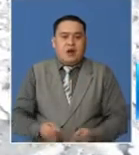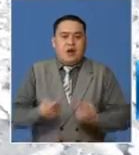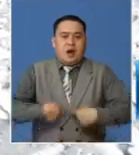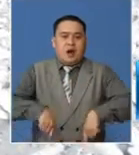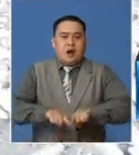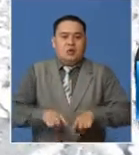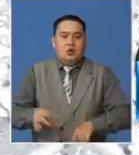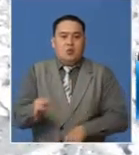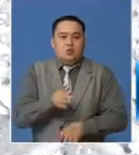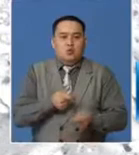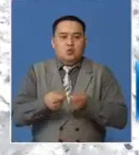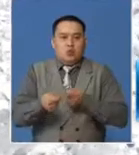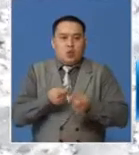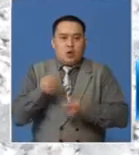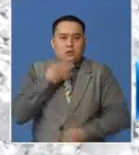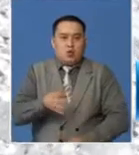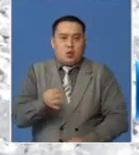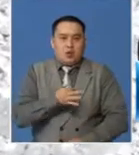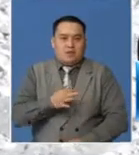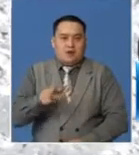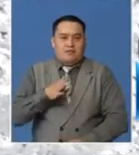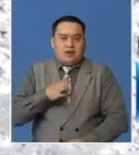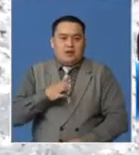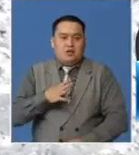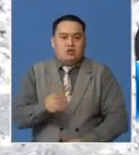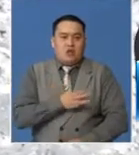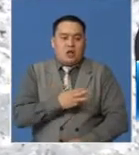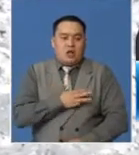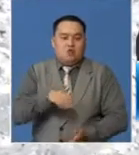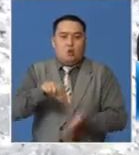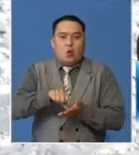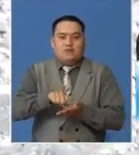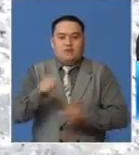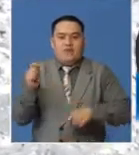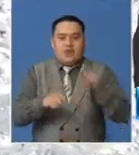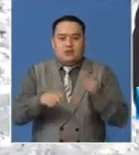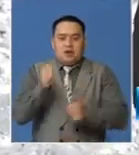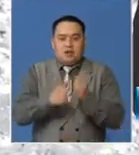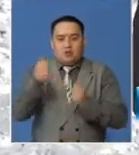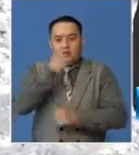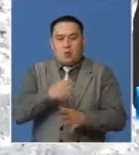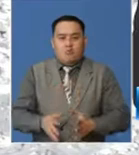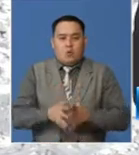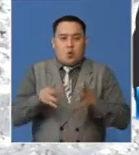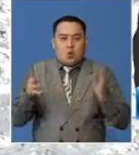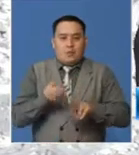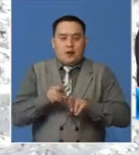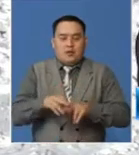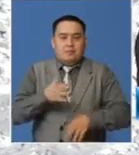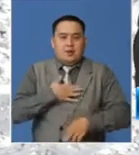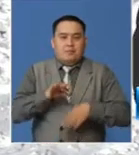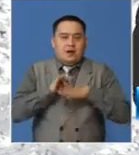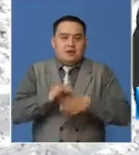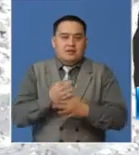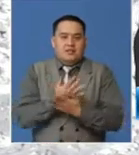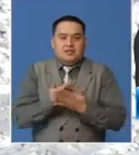Организаторы областного управления туризма Алматинской области, желающих принять участие в фестивалях с каждым годом больше. Поэтому мы проводим